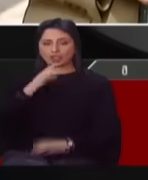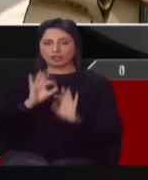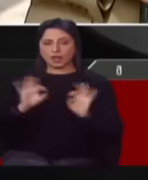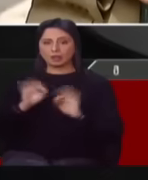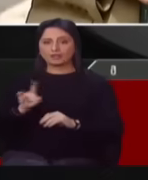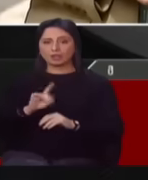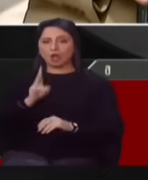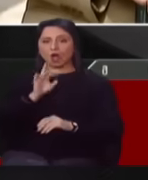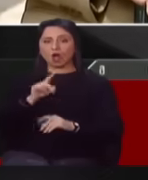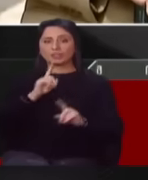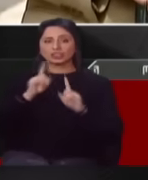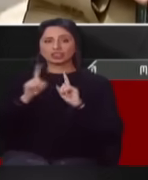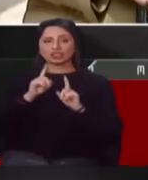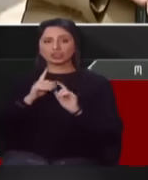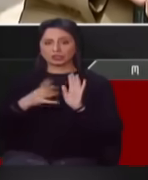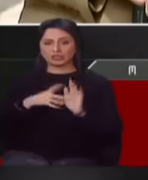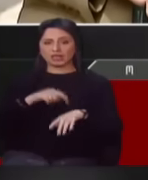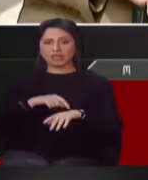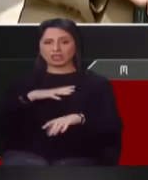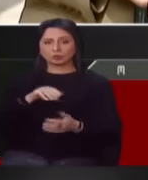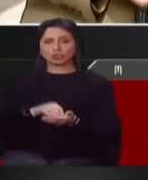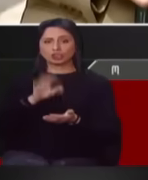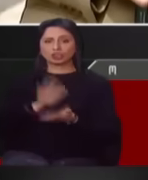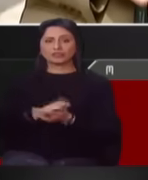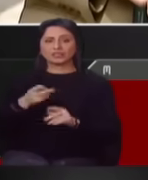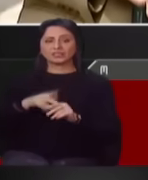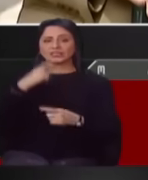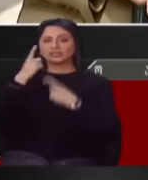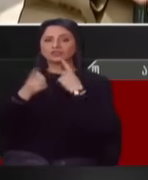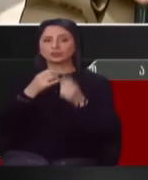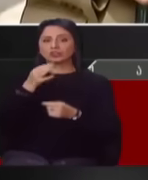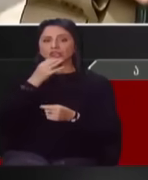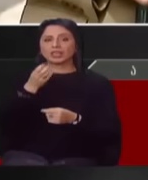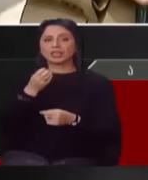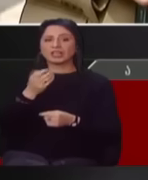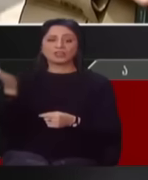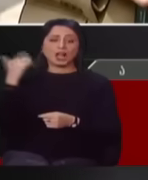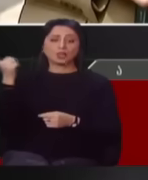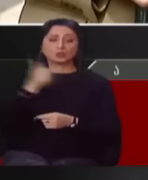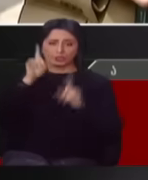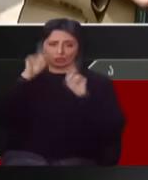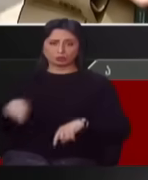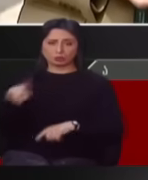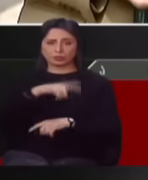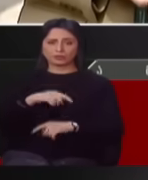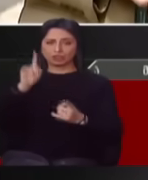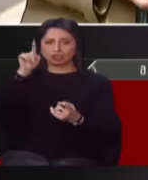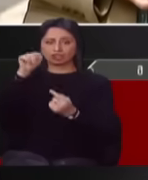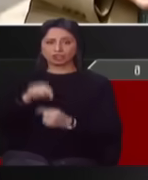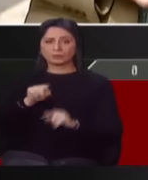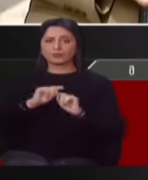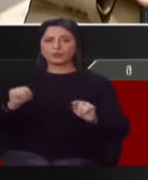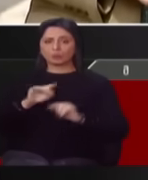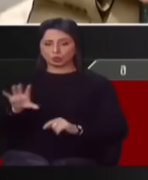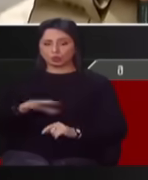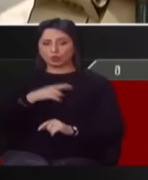განმარტა, რომ კომიტეტის ხდომა 900-ზე იყო ჩანიშნული და ეს ინფორმაცია ჯერ კიდევ გასულ კვირას იყო დაანონსებული. შესაბამისად,